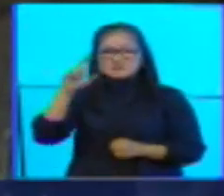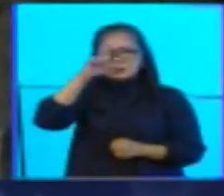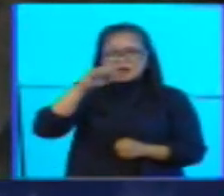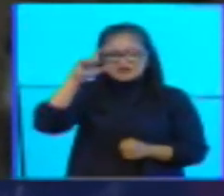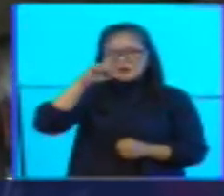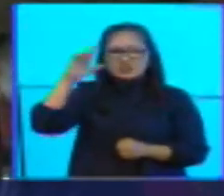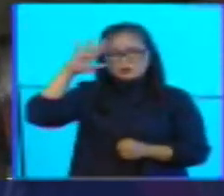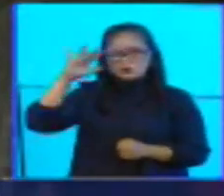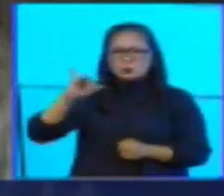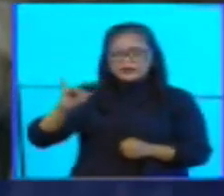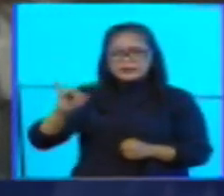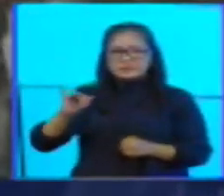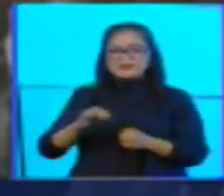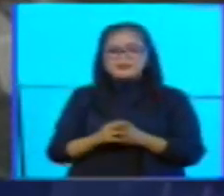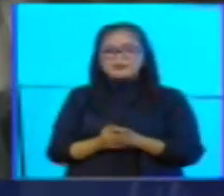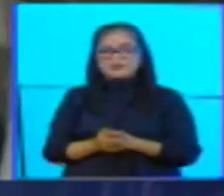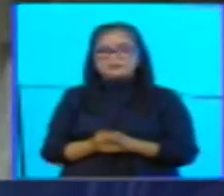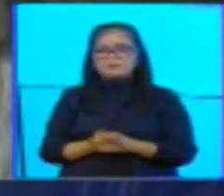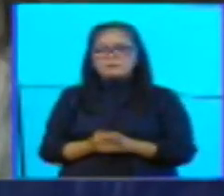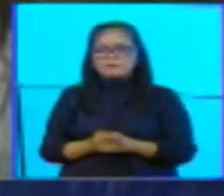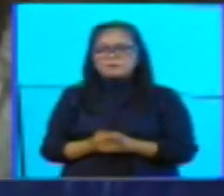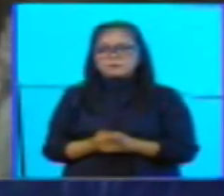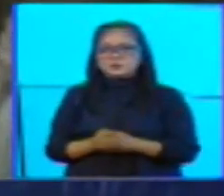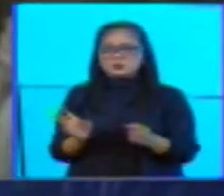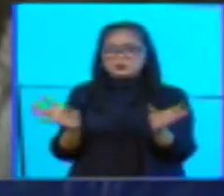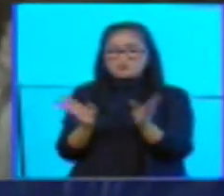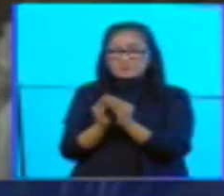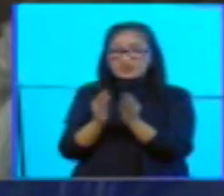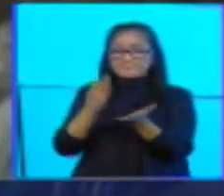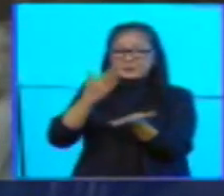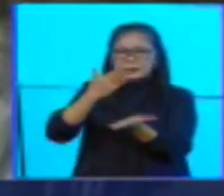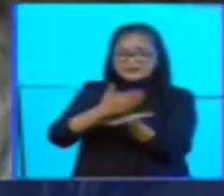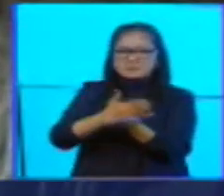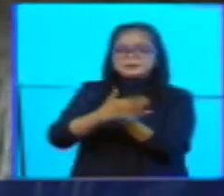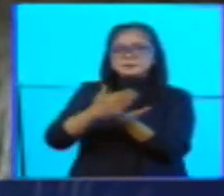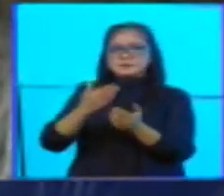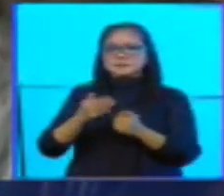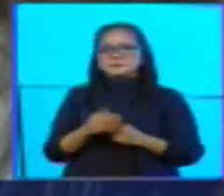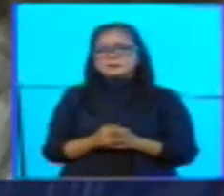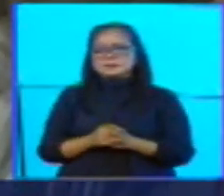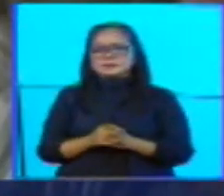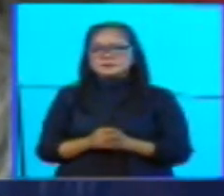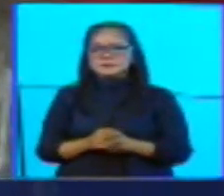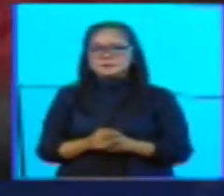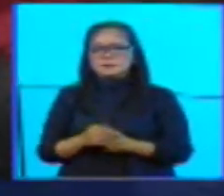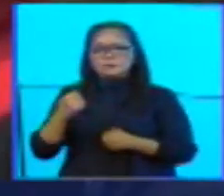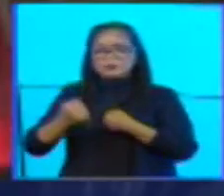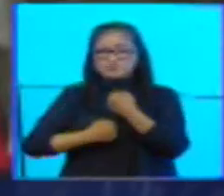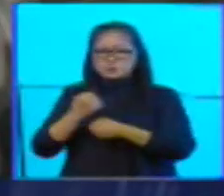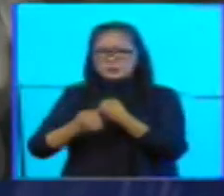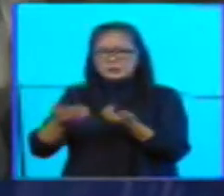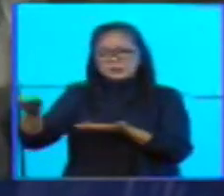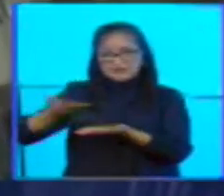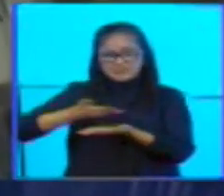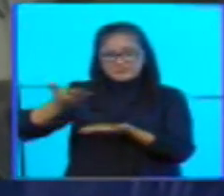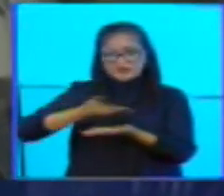Agak sulit. Dan memang stok juga terbatas dari distributor kan. Yang saya tahu itu udah banyak yang saya teleponin juga.